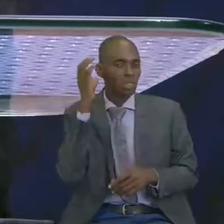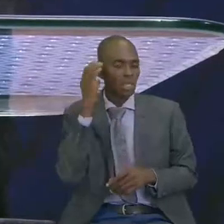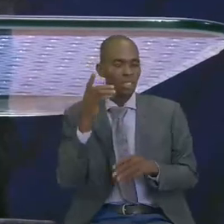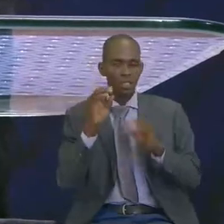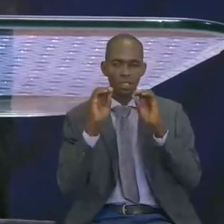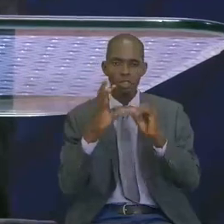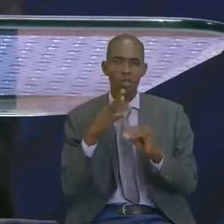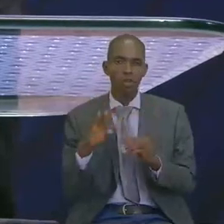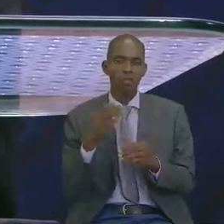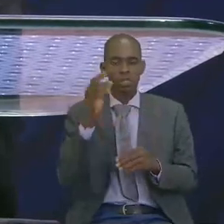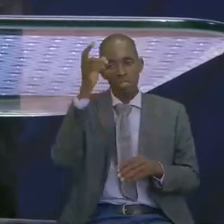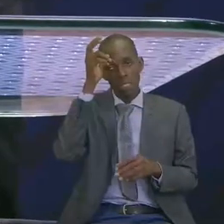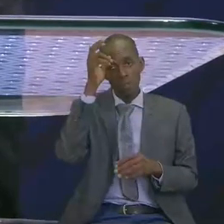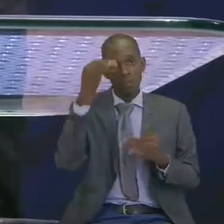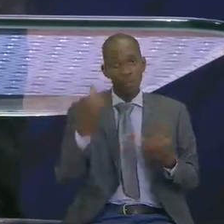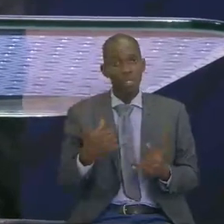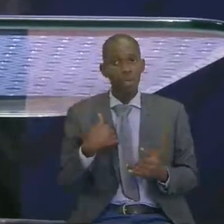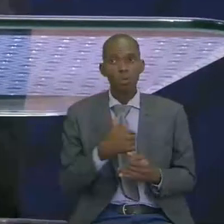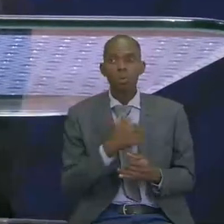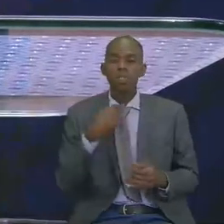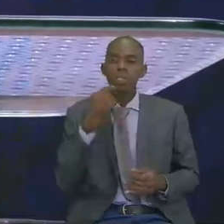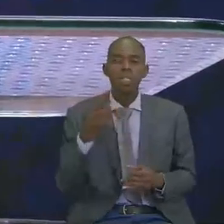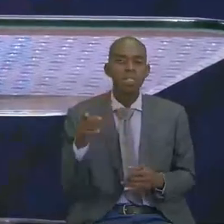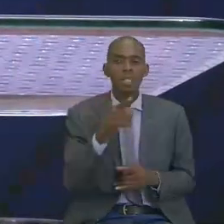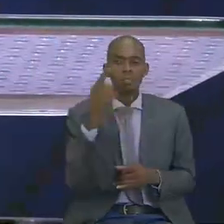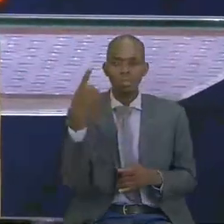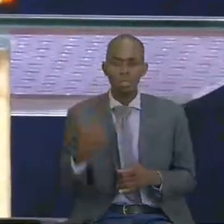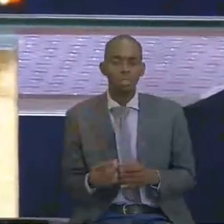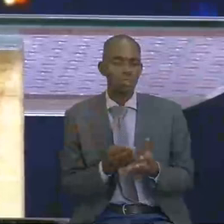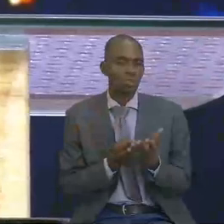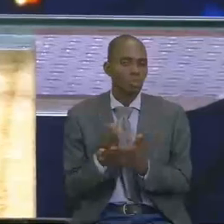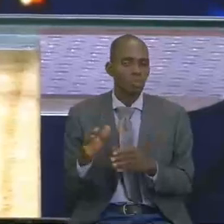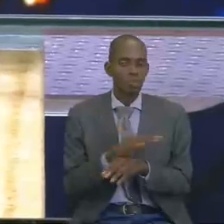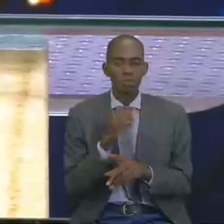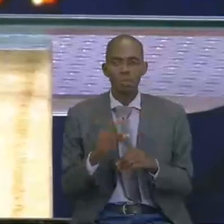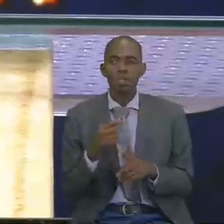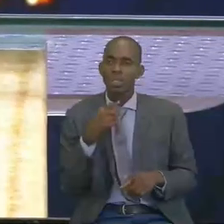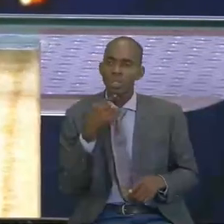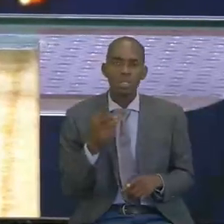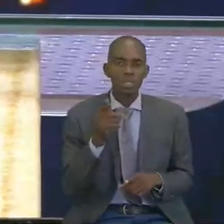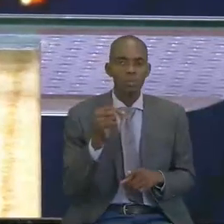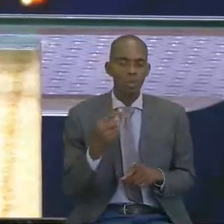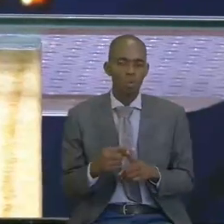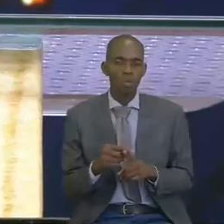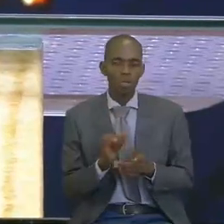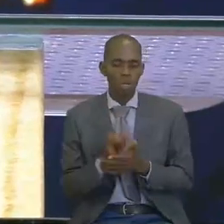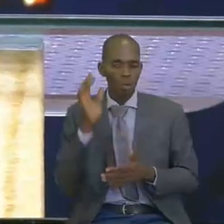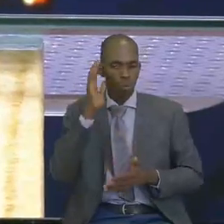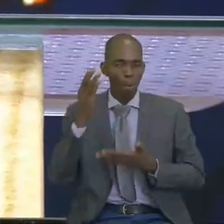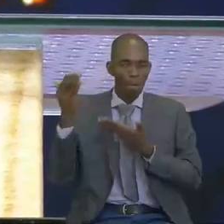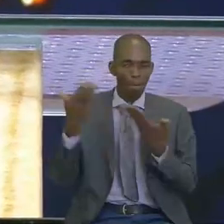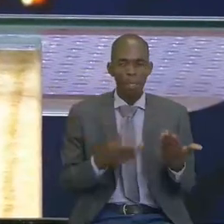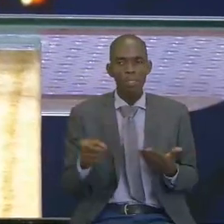trompeurs et des doctrines de démons. Nous leur disons la parole qui doit les ramener